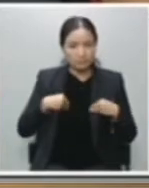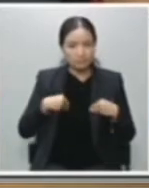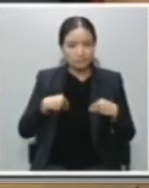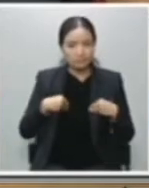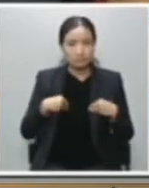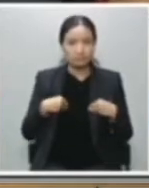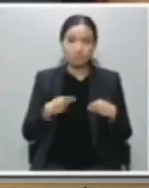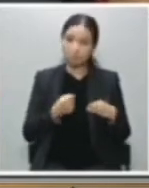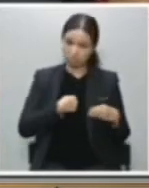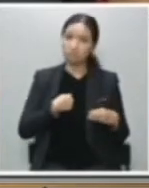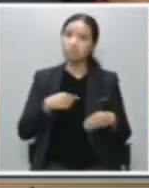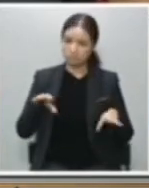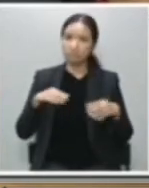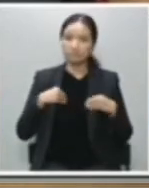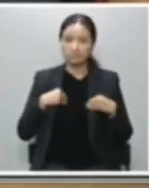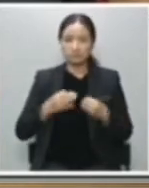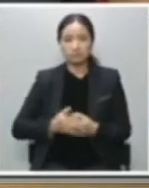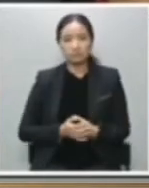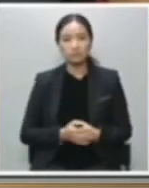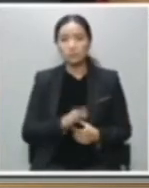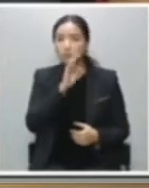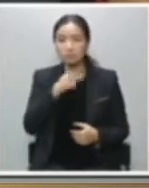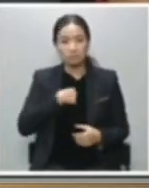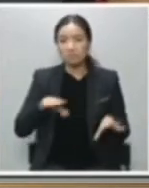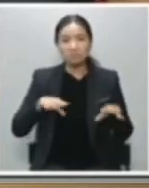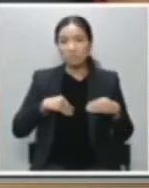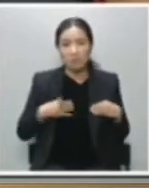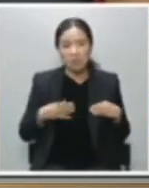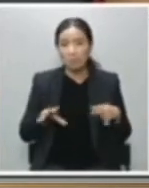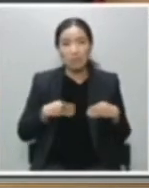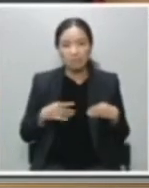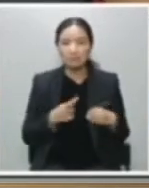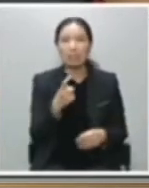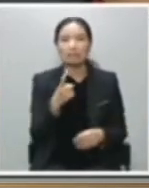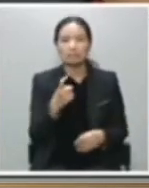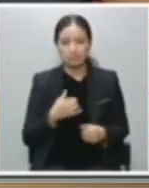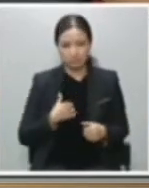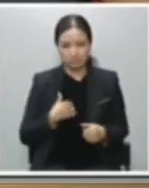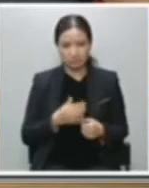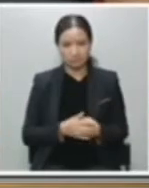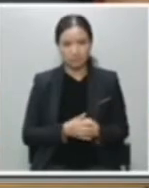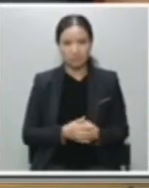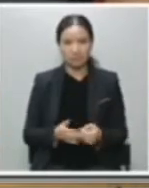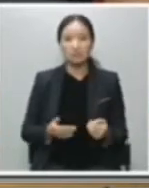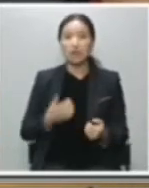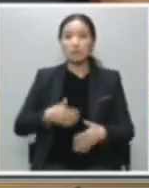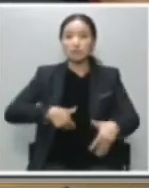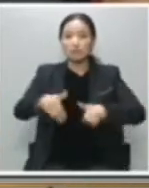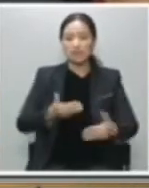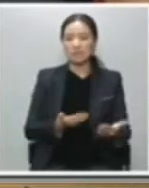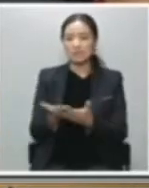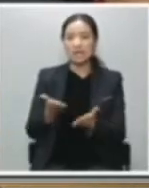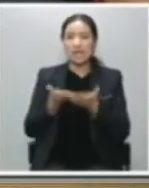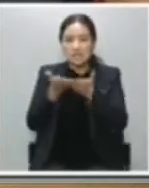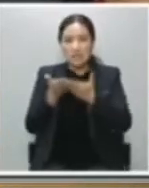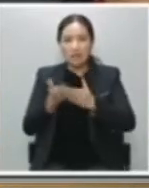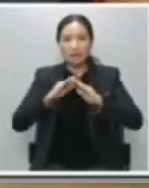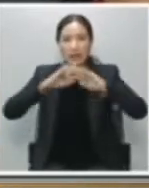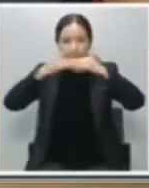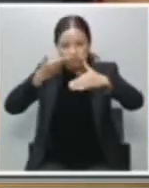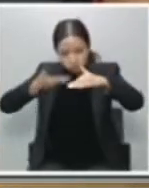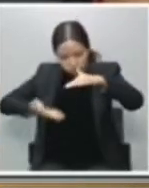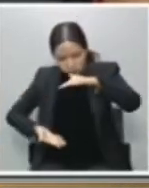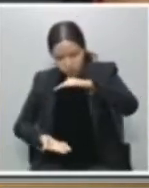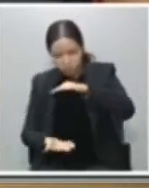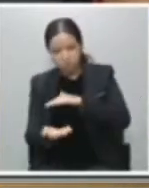ายอมผมยอมรับครับเพราะว่าถ้าผมไม่ยอมรับไม่ได้หรอกครับเพราะถ้าเป็นพลเรือนเนี่ยมันไปซื้อเรือลำน้ำไม่ได้แต่กองทัพซื้อได้แล้วคนที่ป